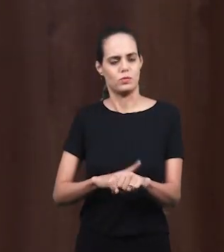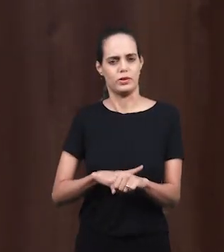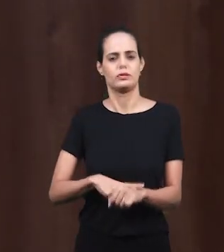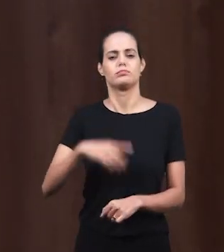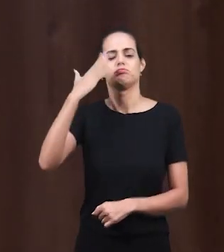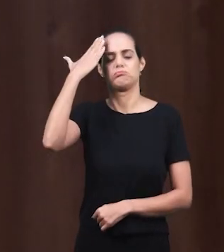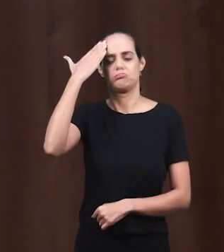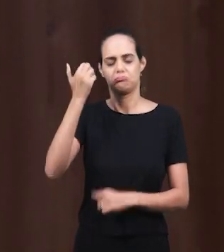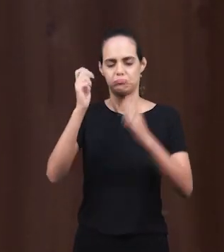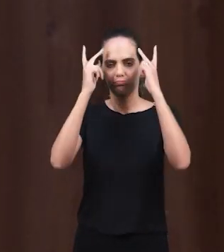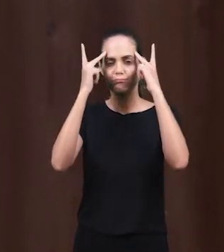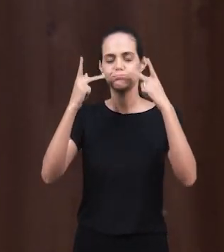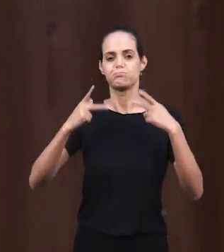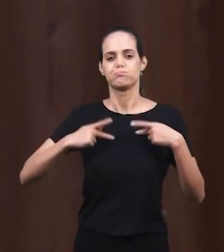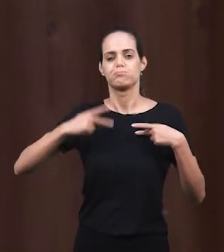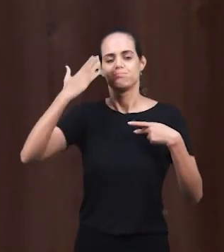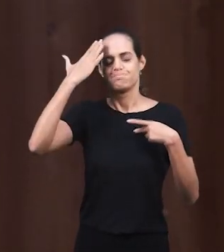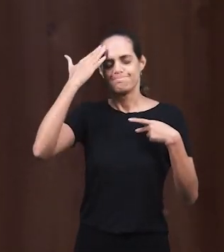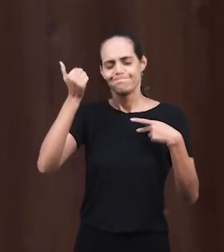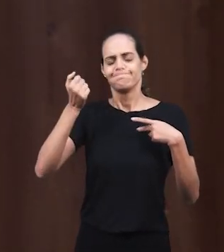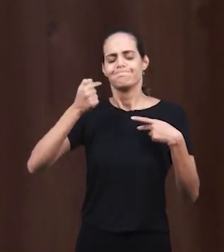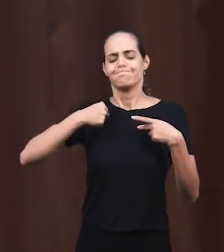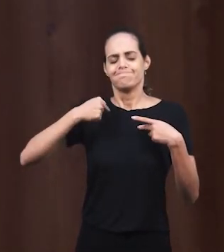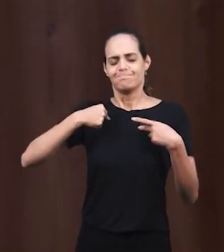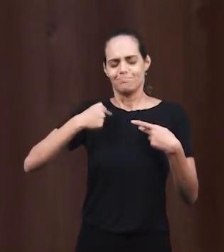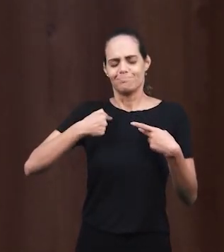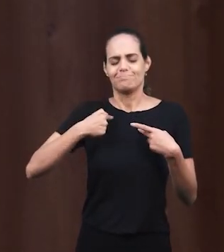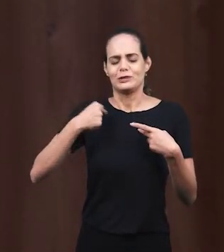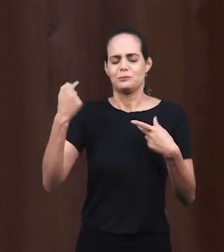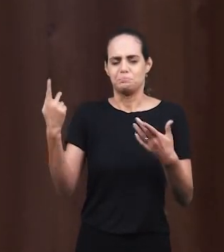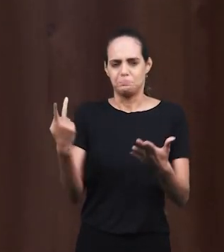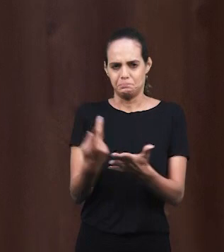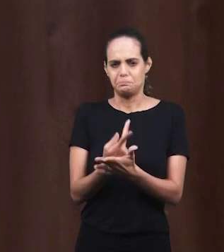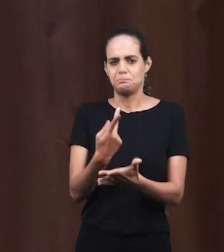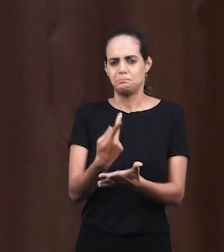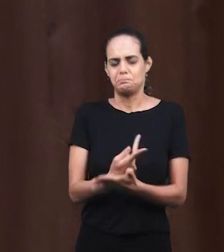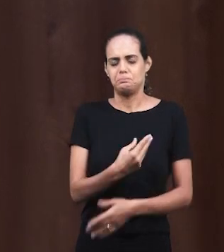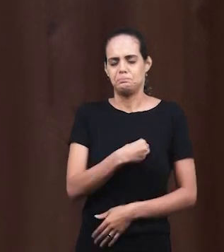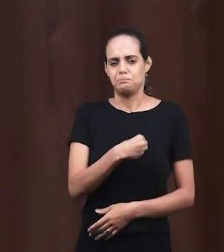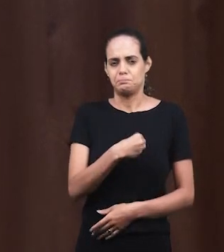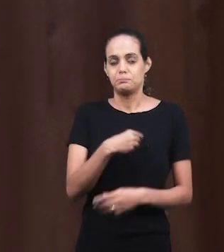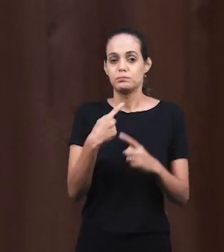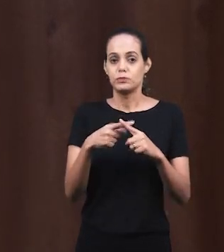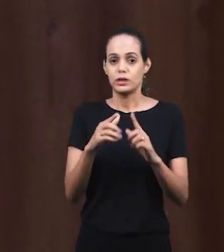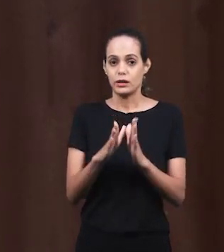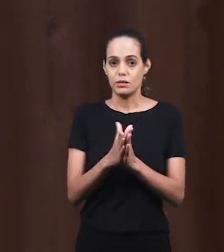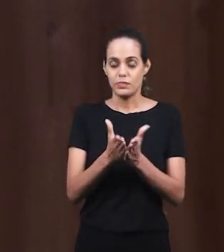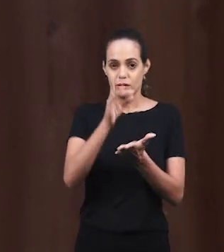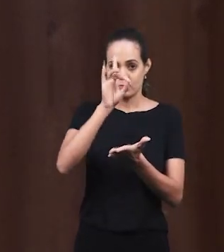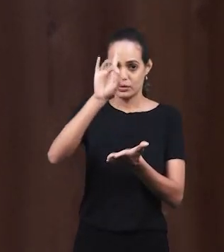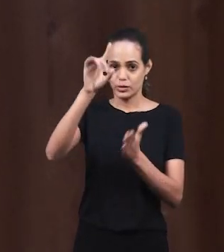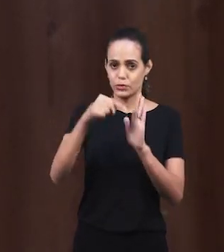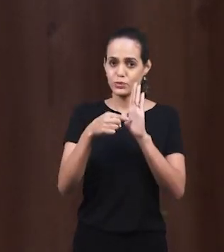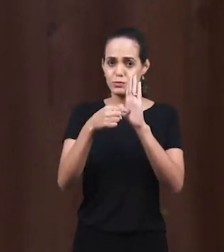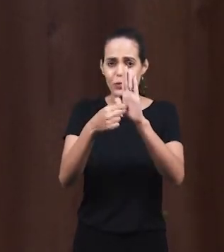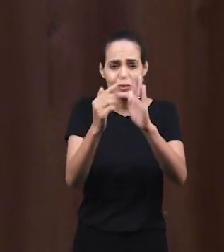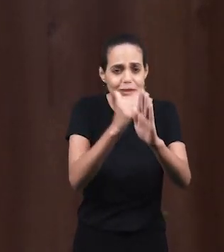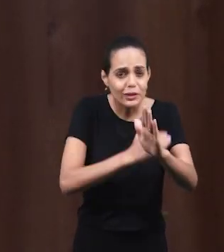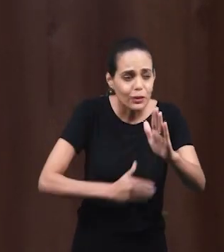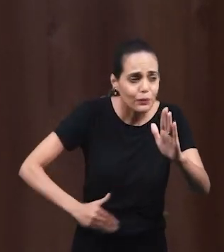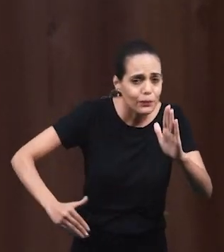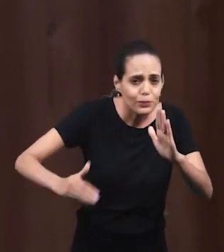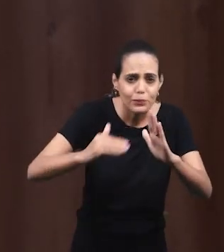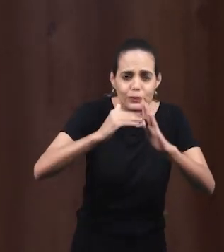voyez bien, quand l'homme reconnaît son péché. Une fois que la Bible dit que tous sont péchés, ils sont déchus de